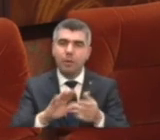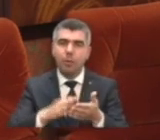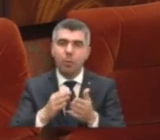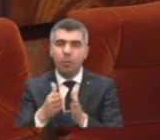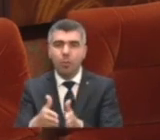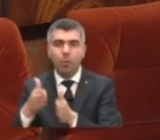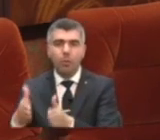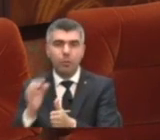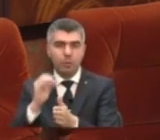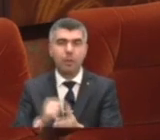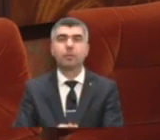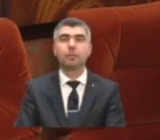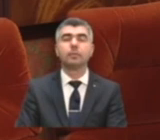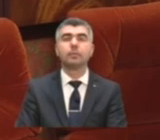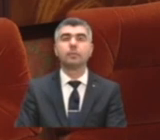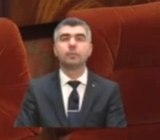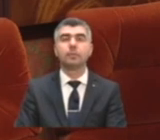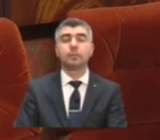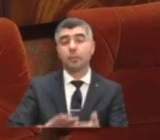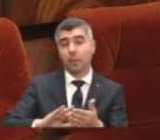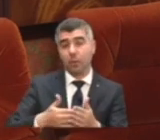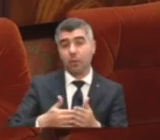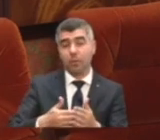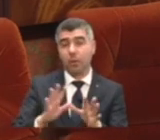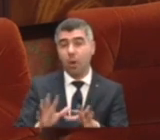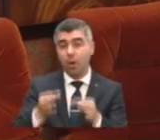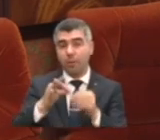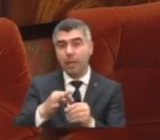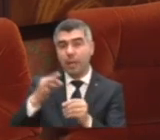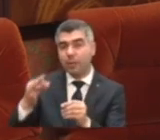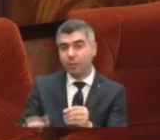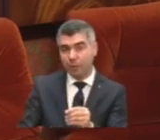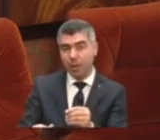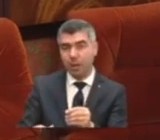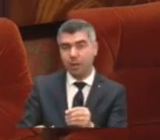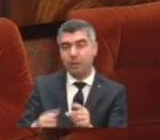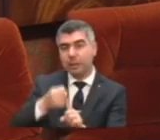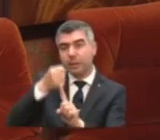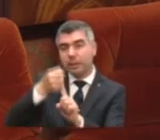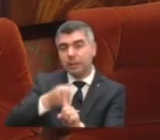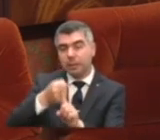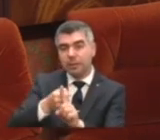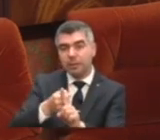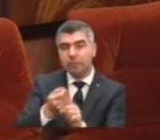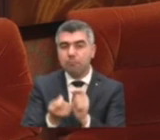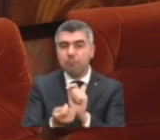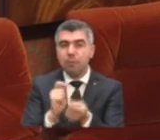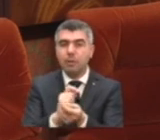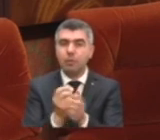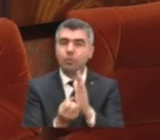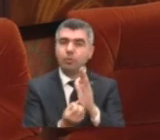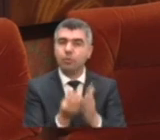المنزليه. ف اخذا بعين الاعتبار هذه النتائج كنشتغلوا على بلوره مجموعه من